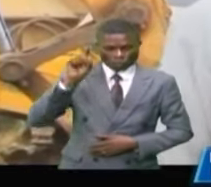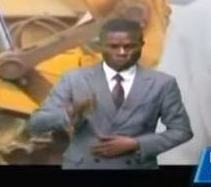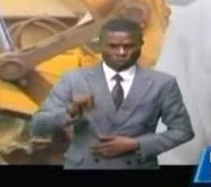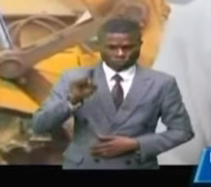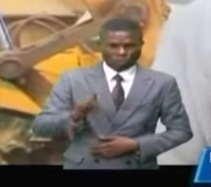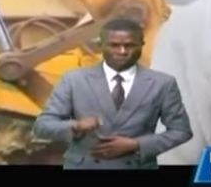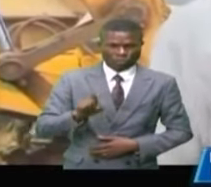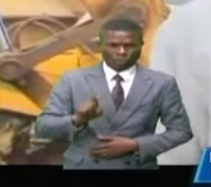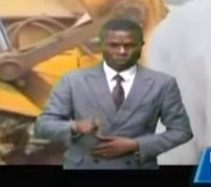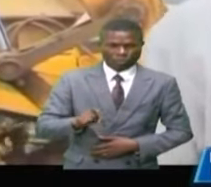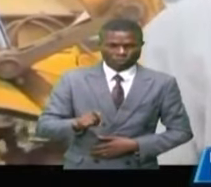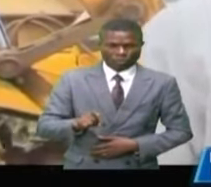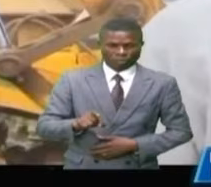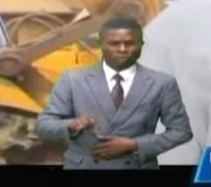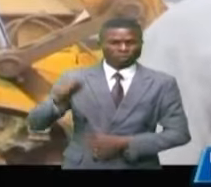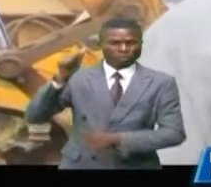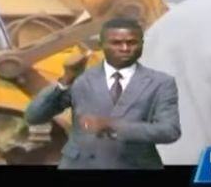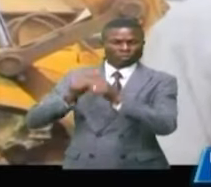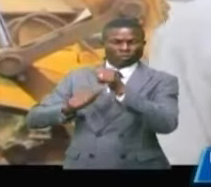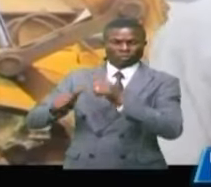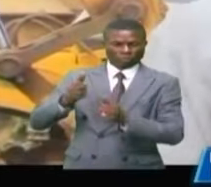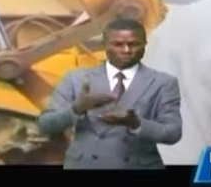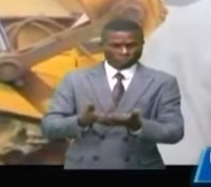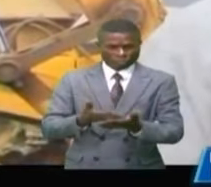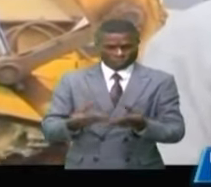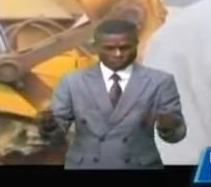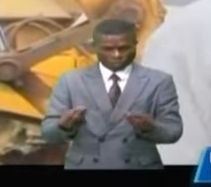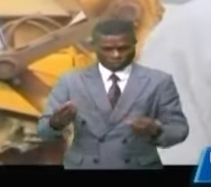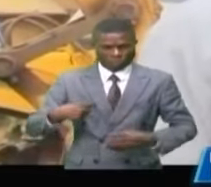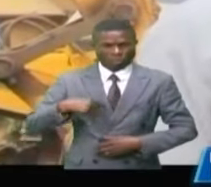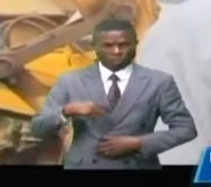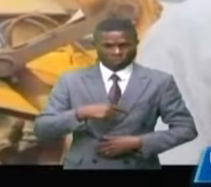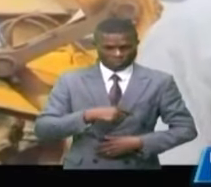de reculer vers Higa Barrière. C'est comme ça que vous voyez, on